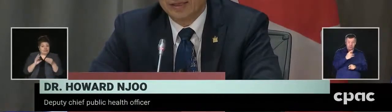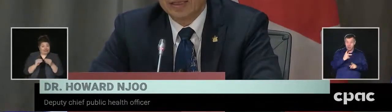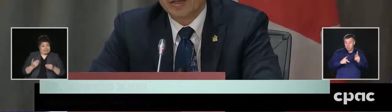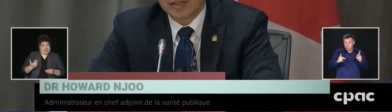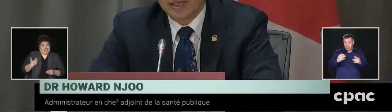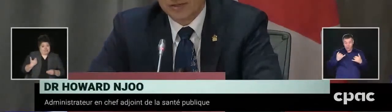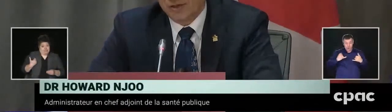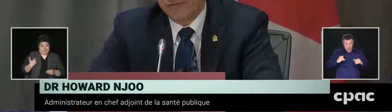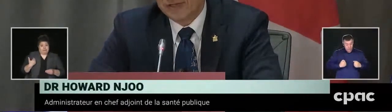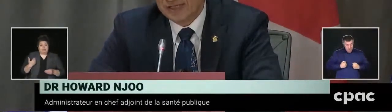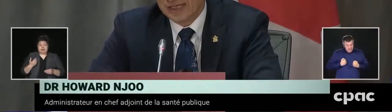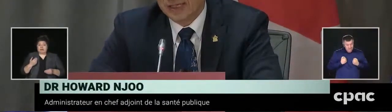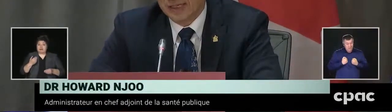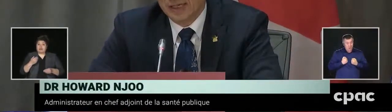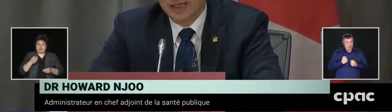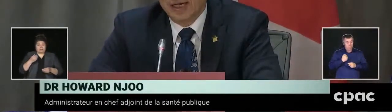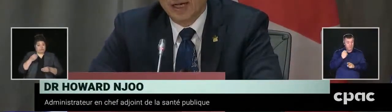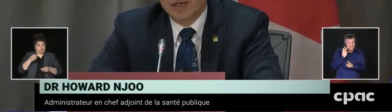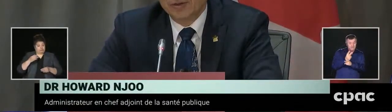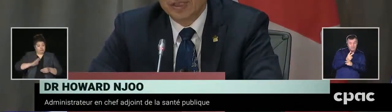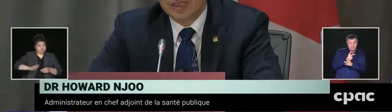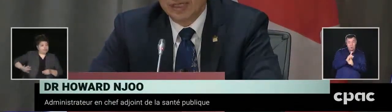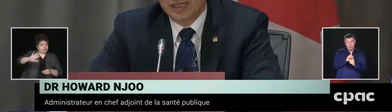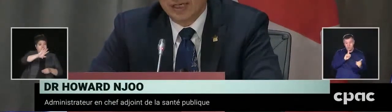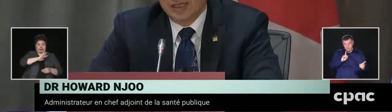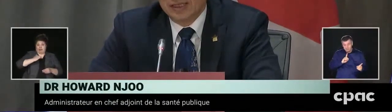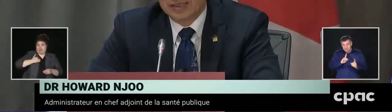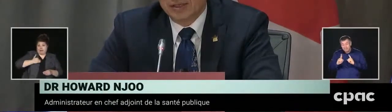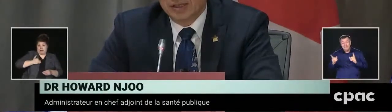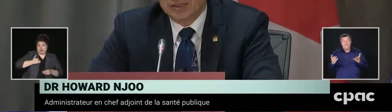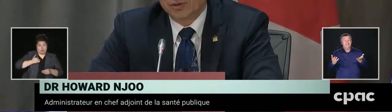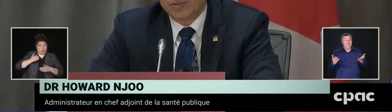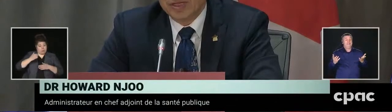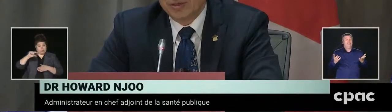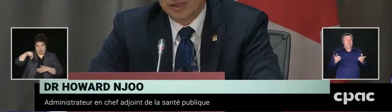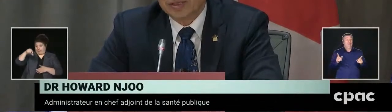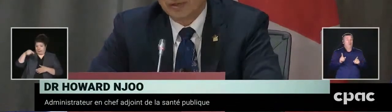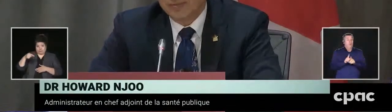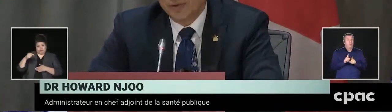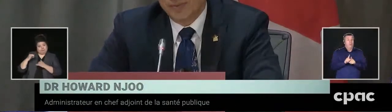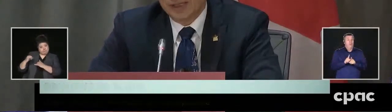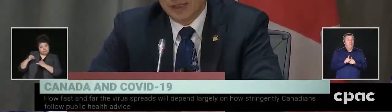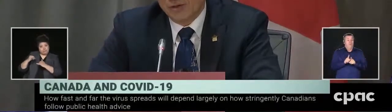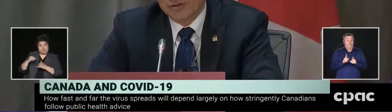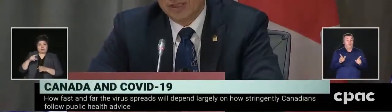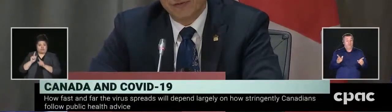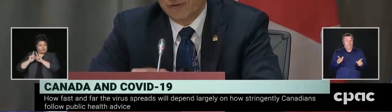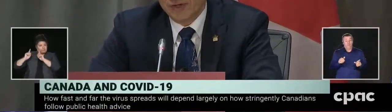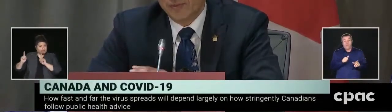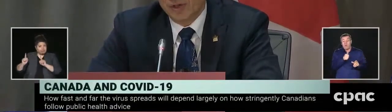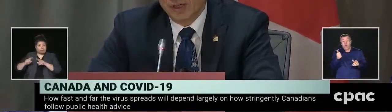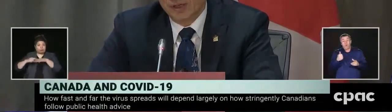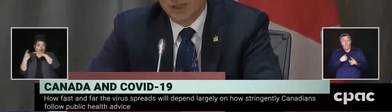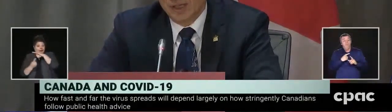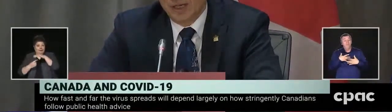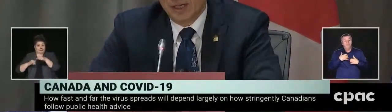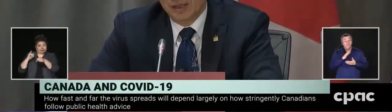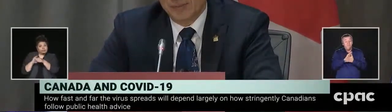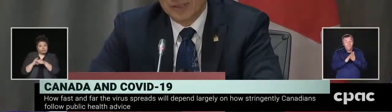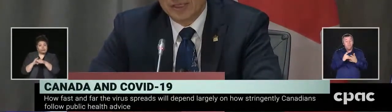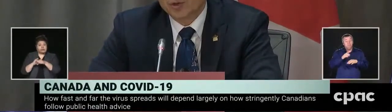garder la distanciation physique, aussi les autres mesures de santé publique, les consignes, il faut